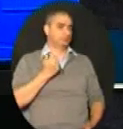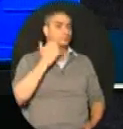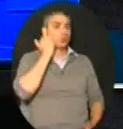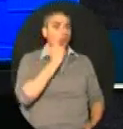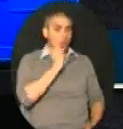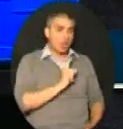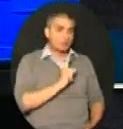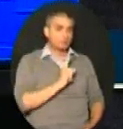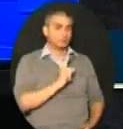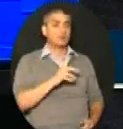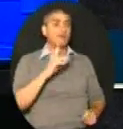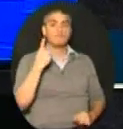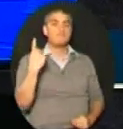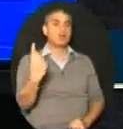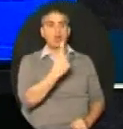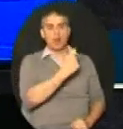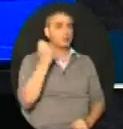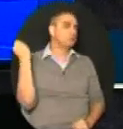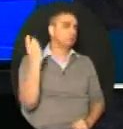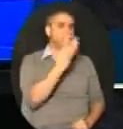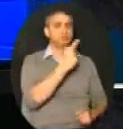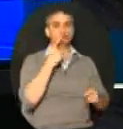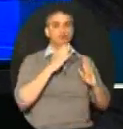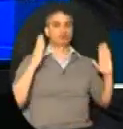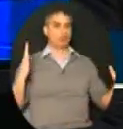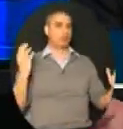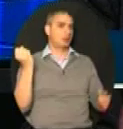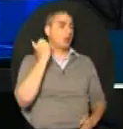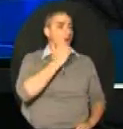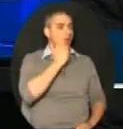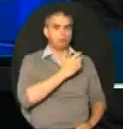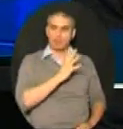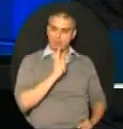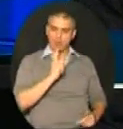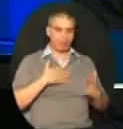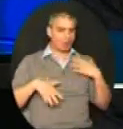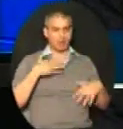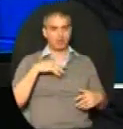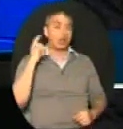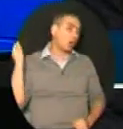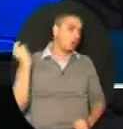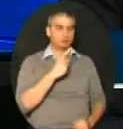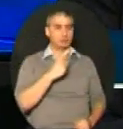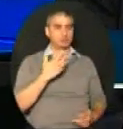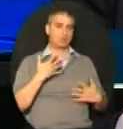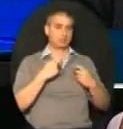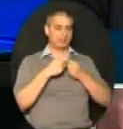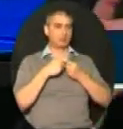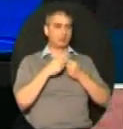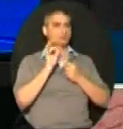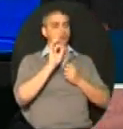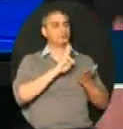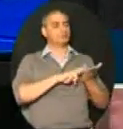כל יום ובכל אחד מימות השנה. כלומר, למה לא להתחפש כל השנה לגוף